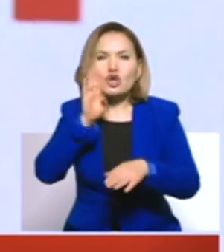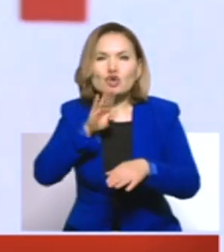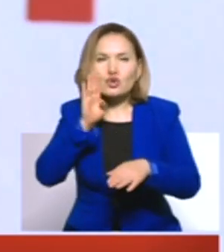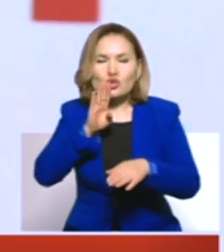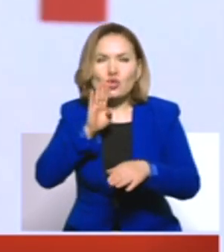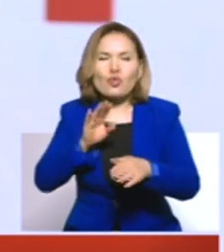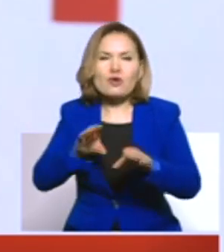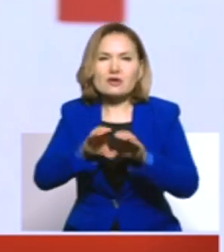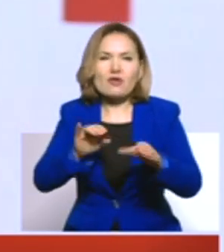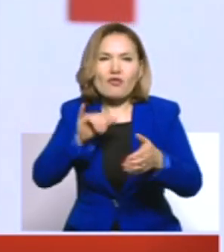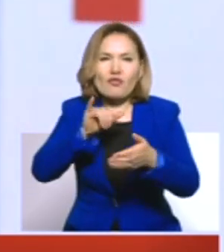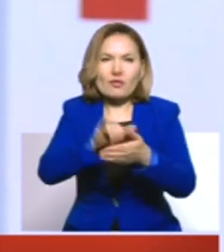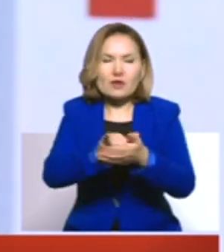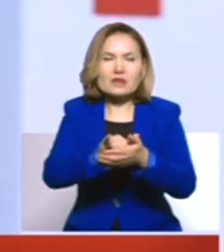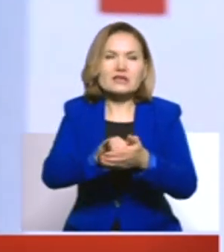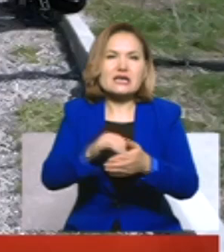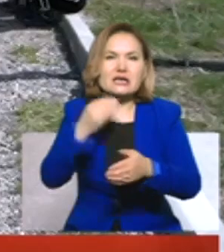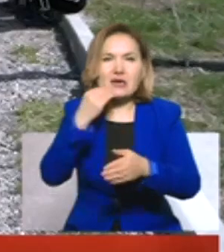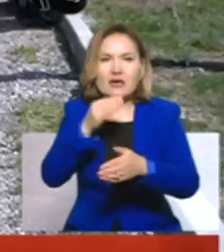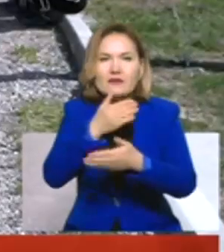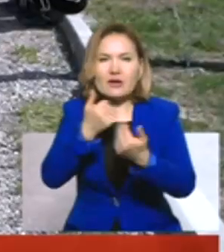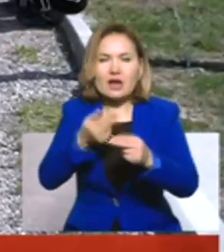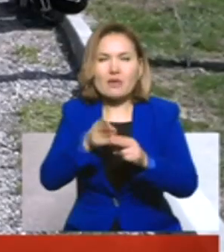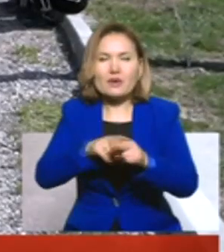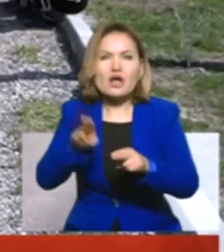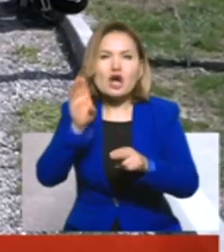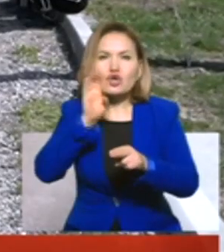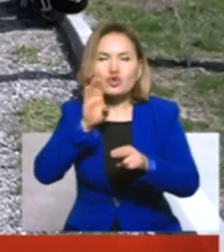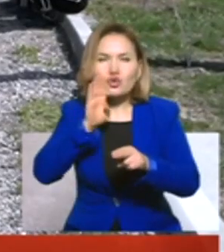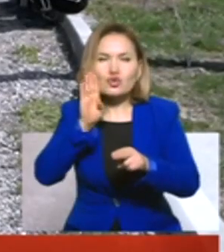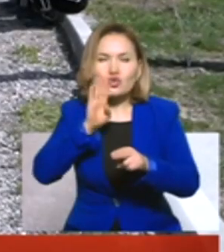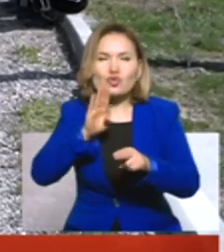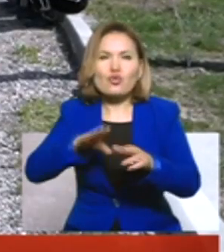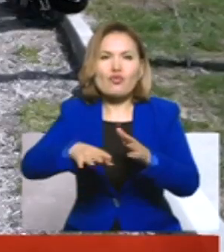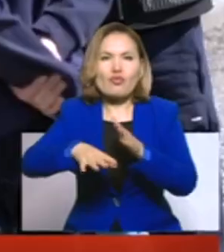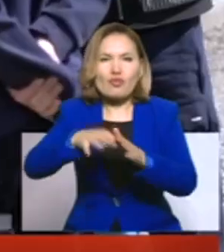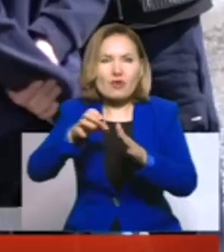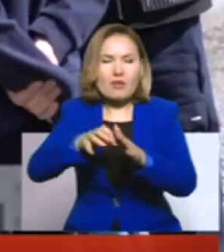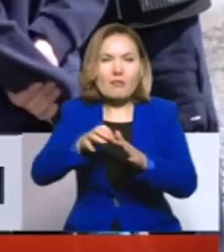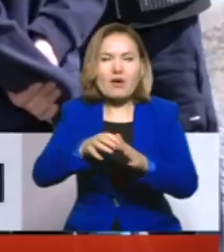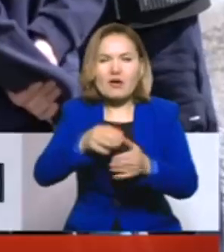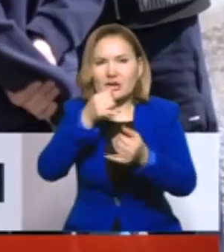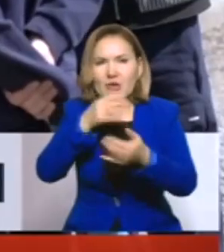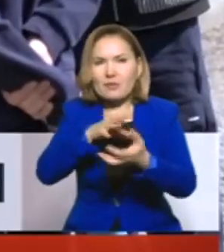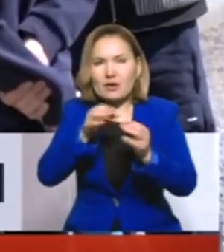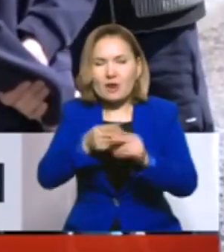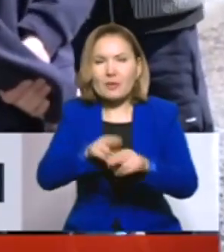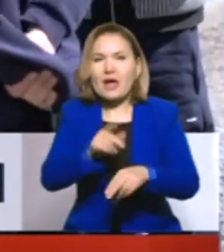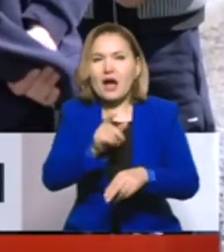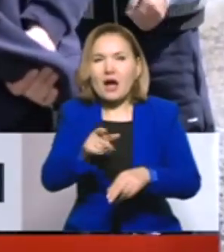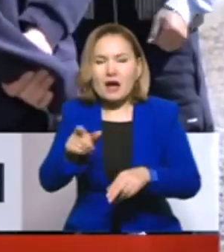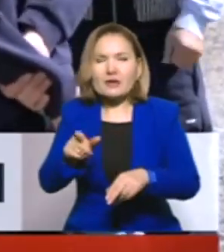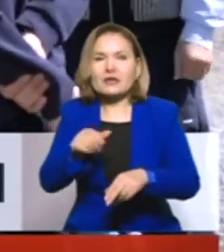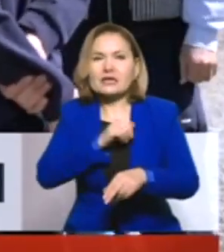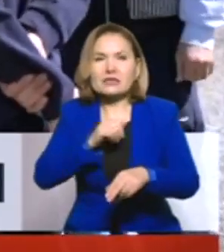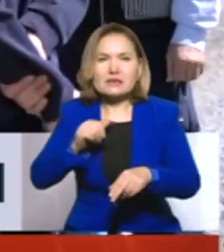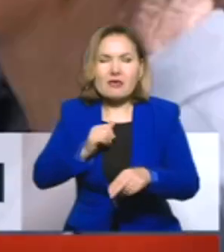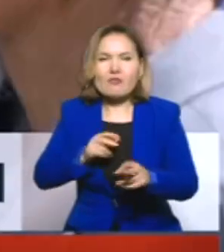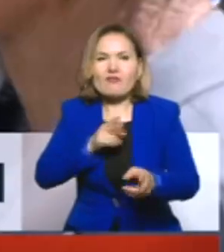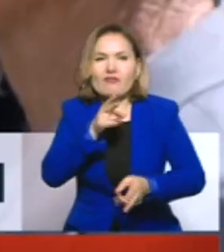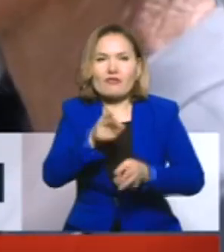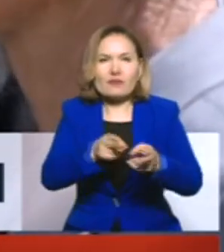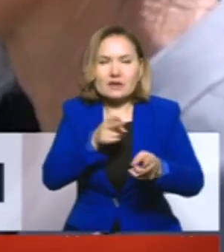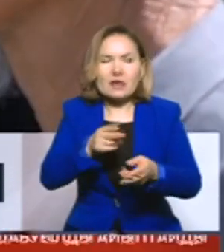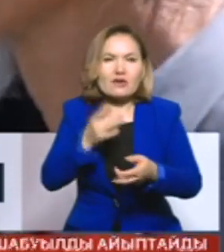стансасы сапасы салынған. Салдарынан құбырдан су шықпақ түгілі тамшы да тамбай. Тұрғындар бұған өз міндетін ат үсті атқарды